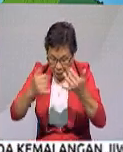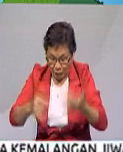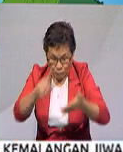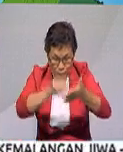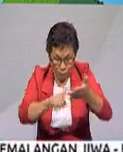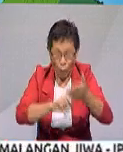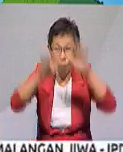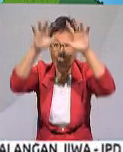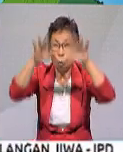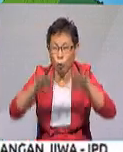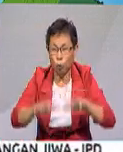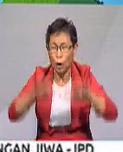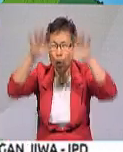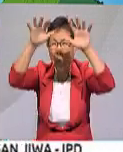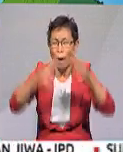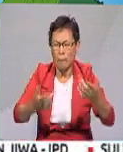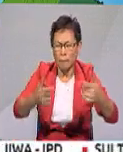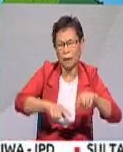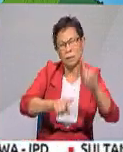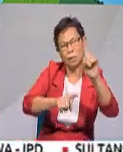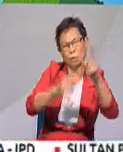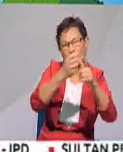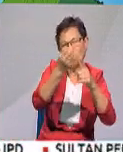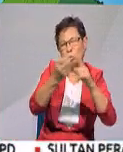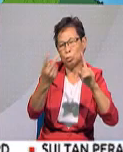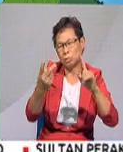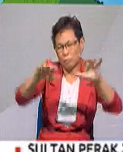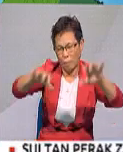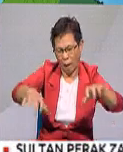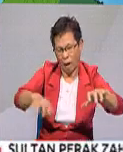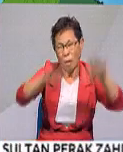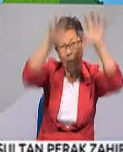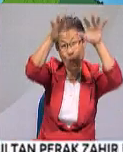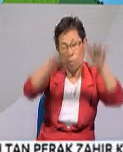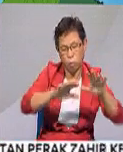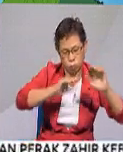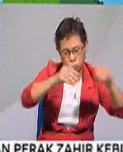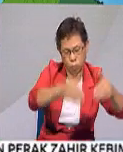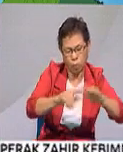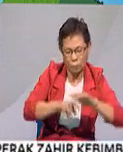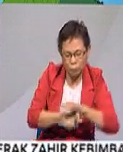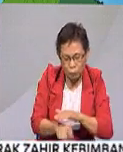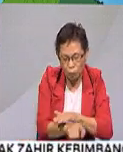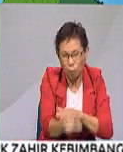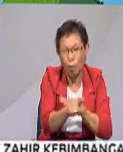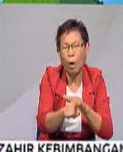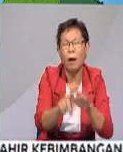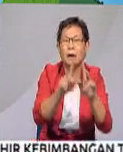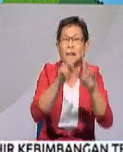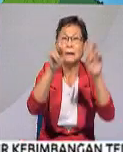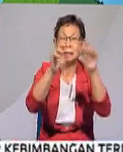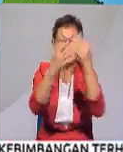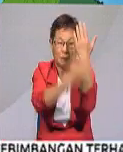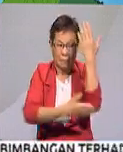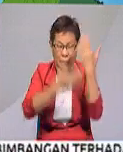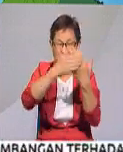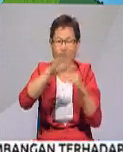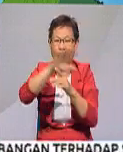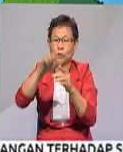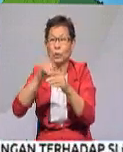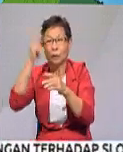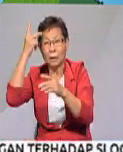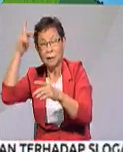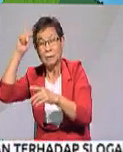hujan lebat kini sedang berlaku di satu dua tempat lebih tertumpu di bahagian pedalaman semenanjung, termasuklah di Kelantan,